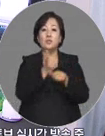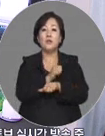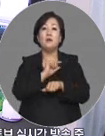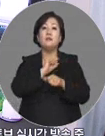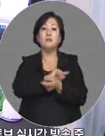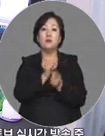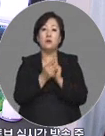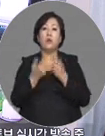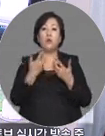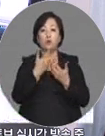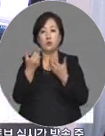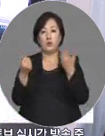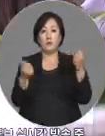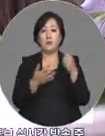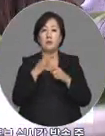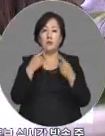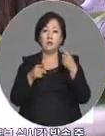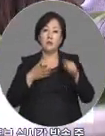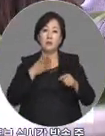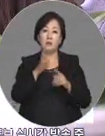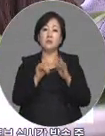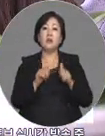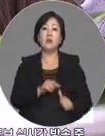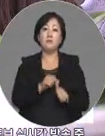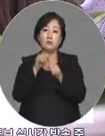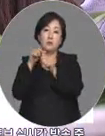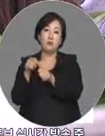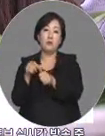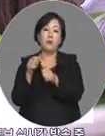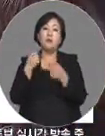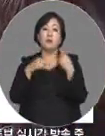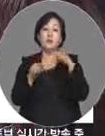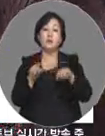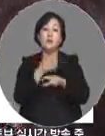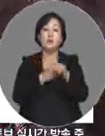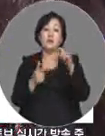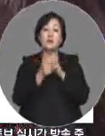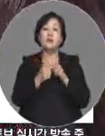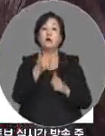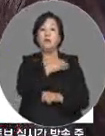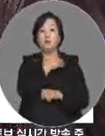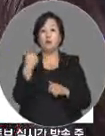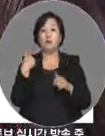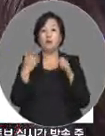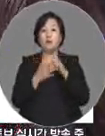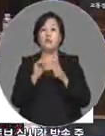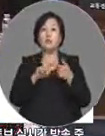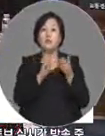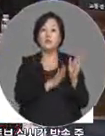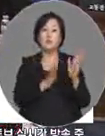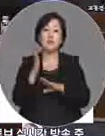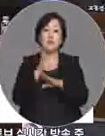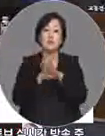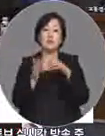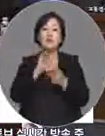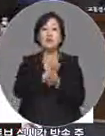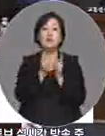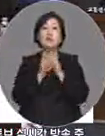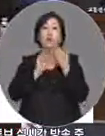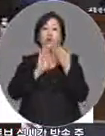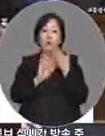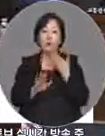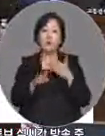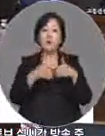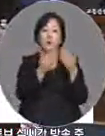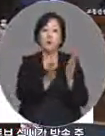따라 정책 지원 전문 인력을 채용하는 등 자치분권 확대의 기틀도 마련했습니다. 반면 후반기